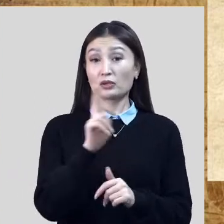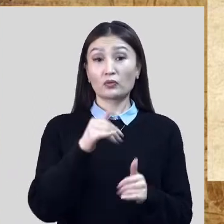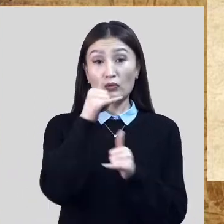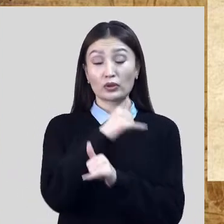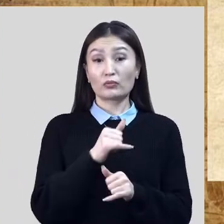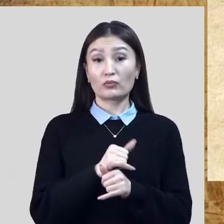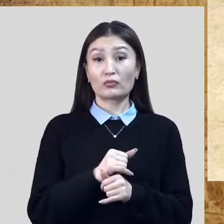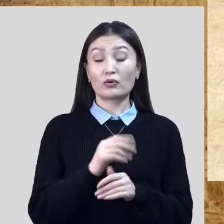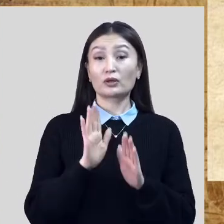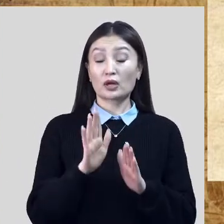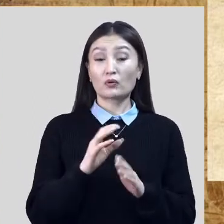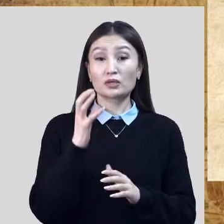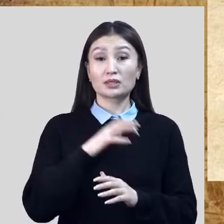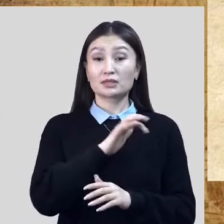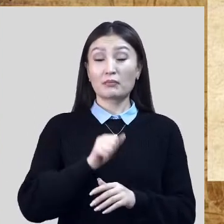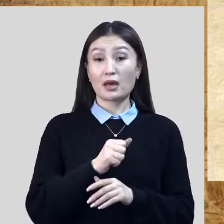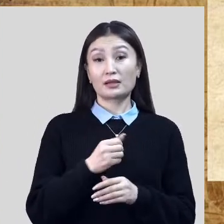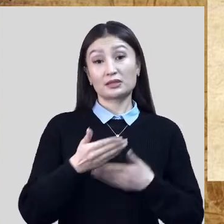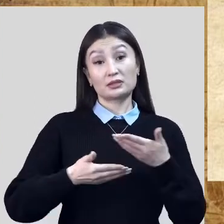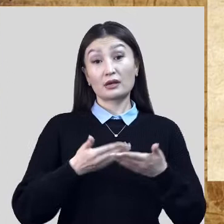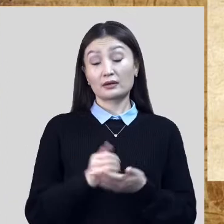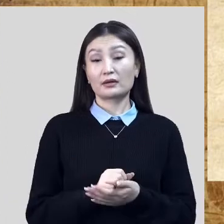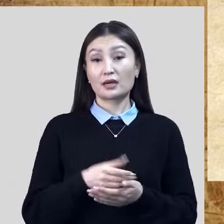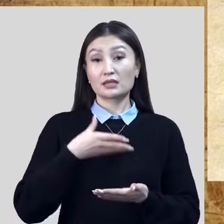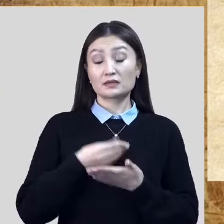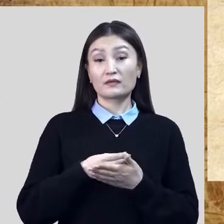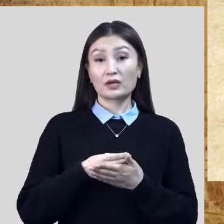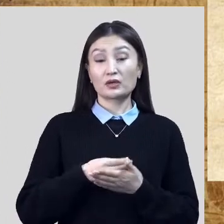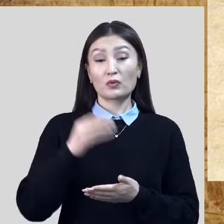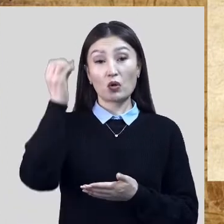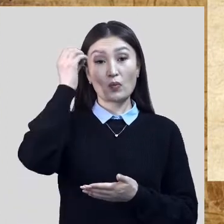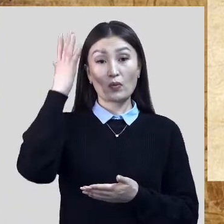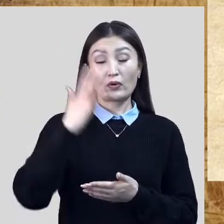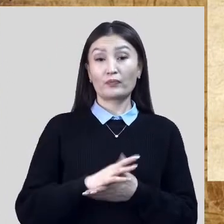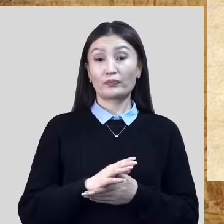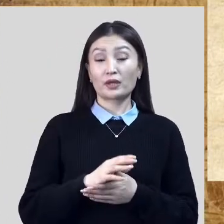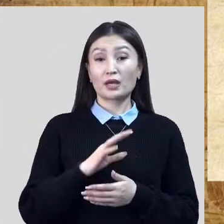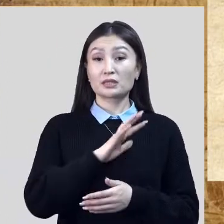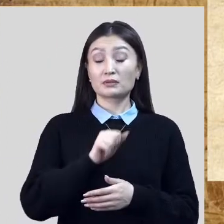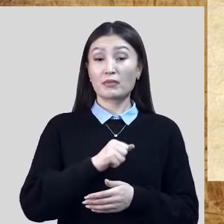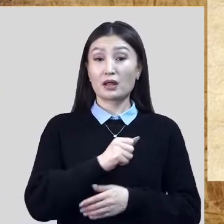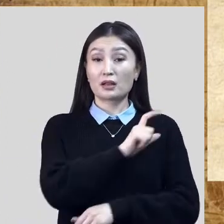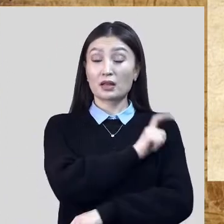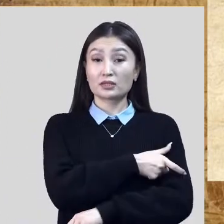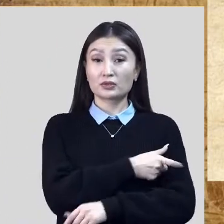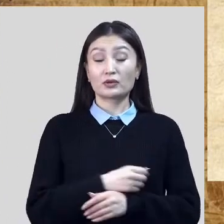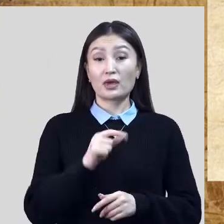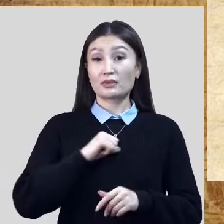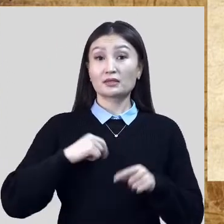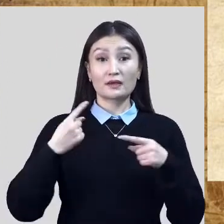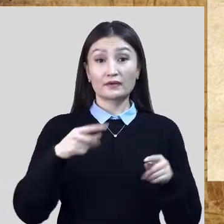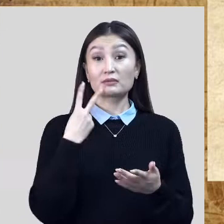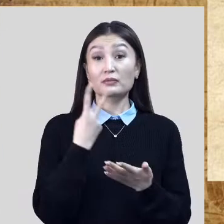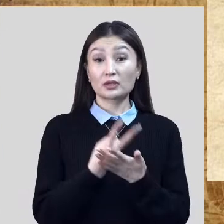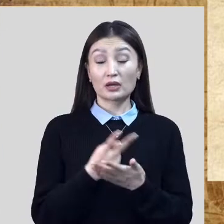мог осмелиться на такой смелый шаг. Своим блистательным умом, смелостью и независимым